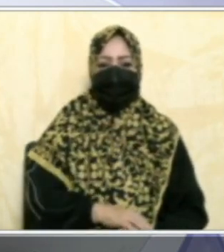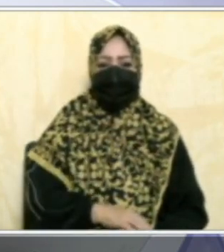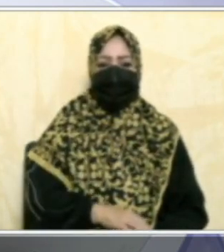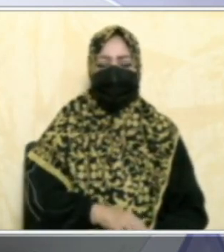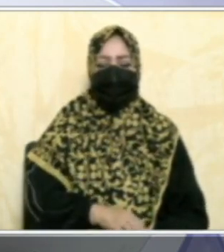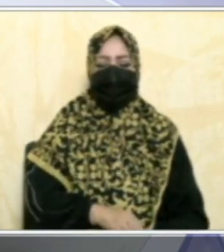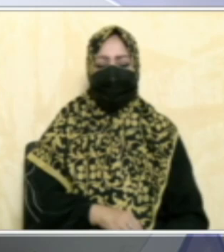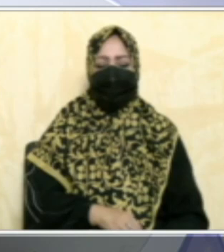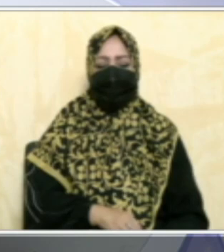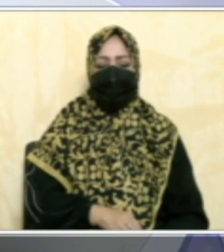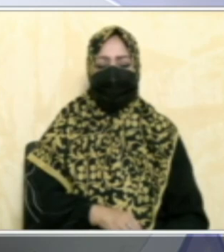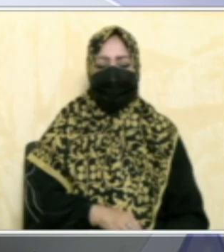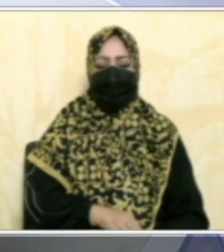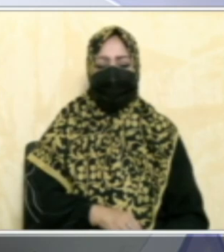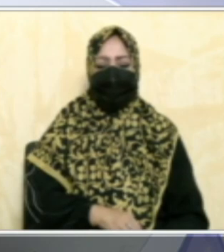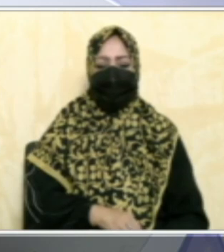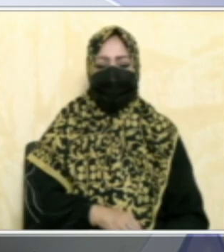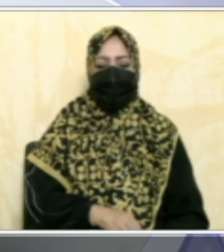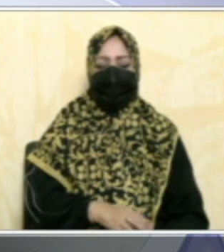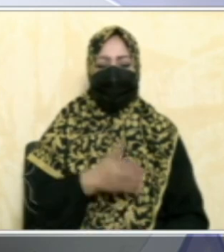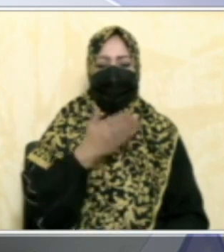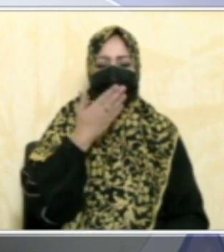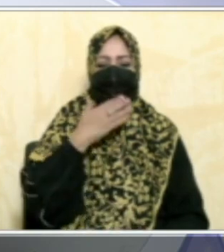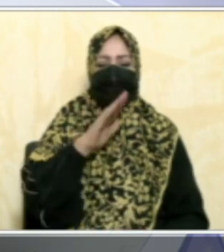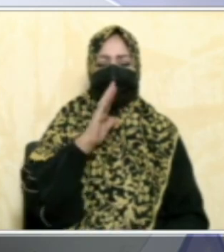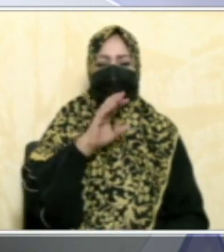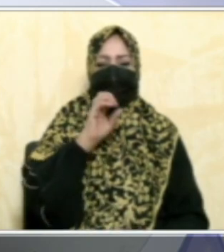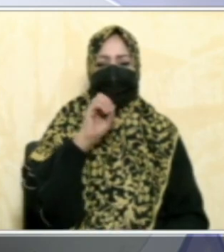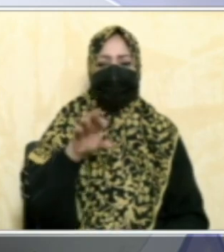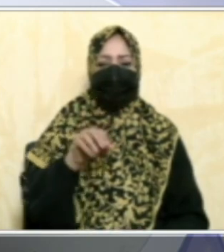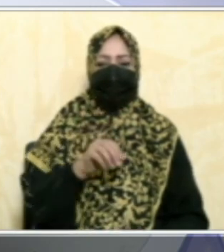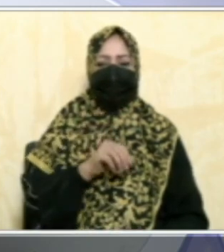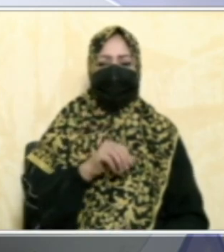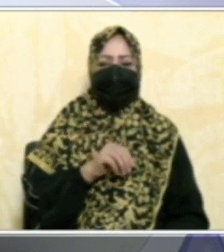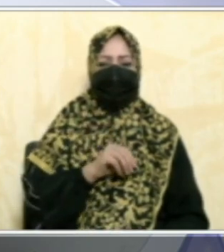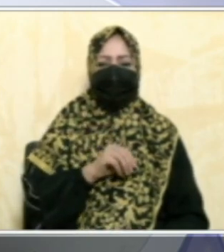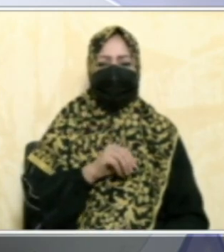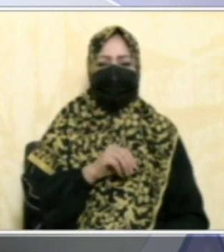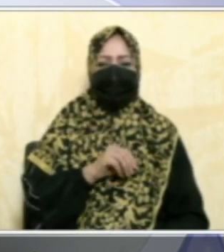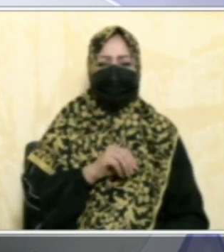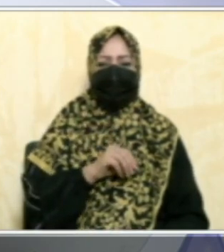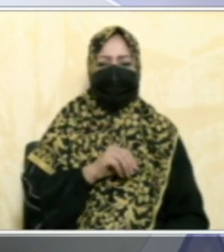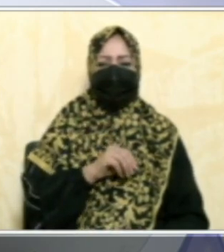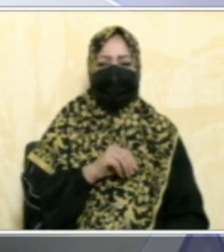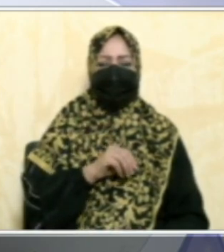الله فيك، تفضلي. العلماء الله يسلمك. على العموم